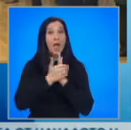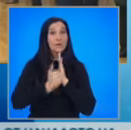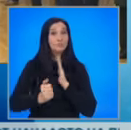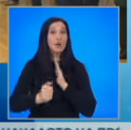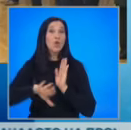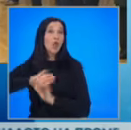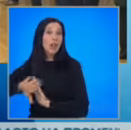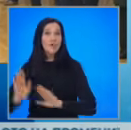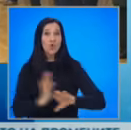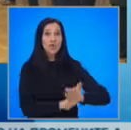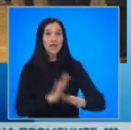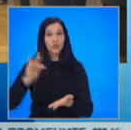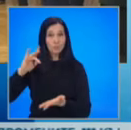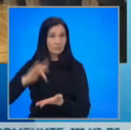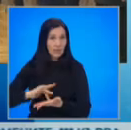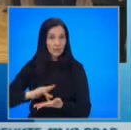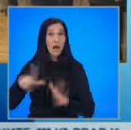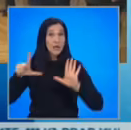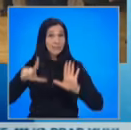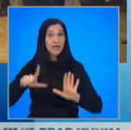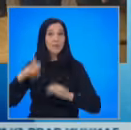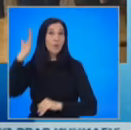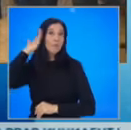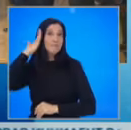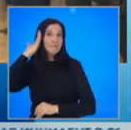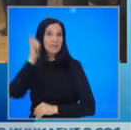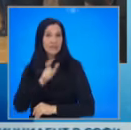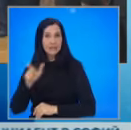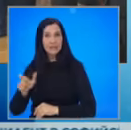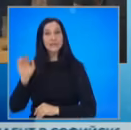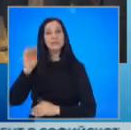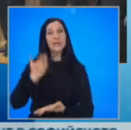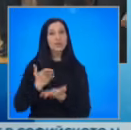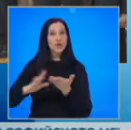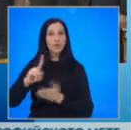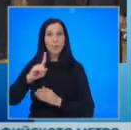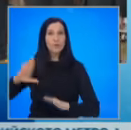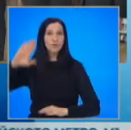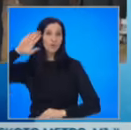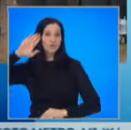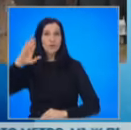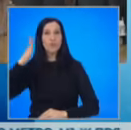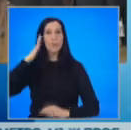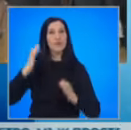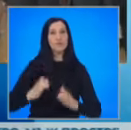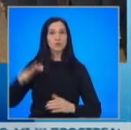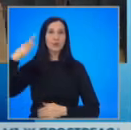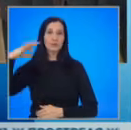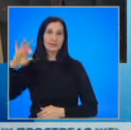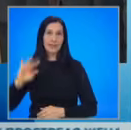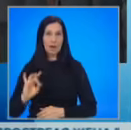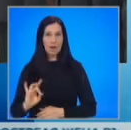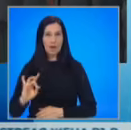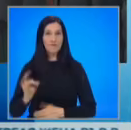от ляво, дясно и центъра, а 7 от министрите са били част от първото служебно правителство на президента Румен